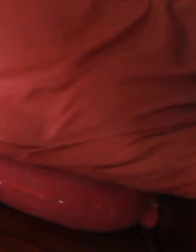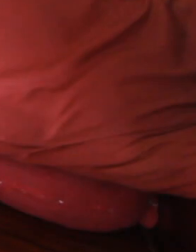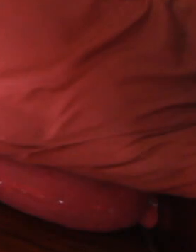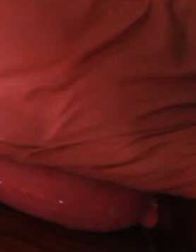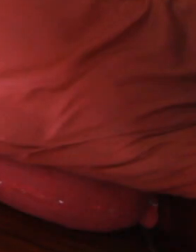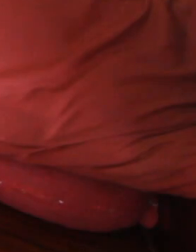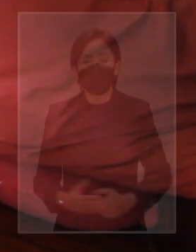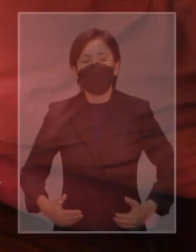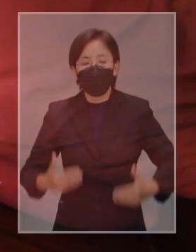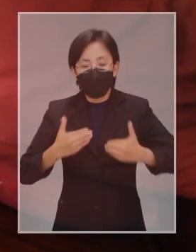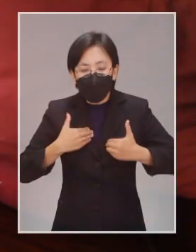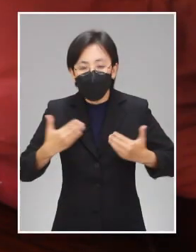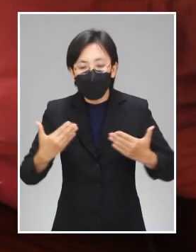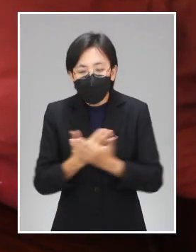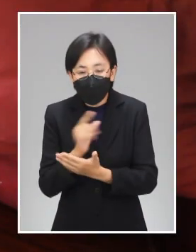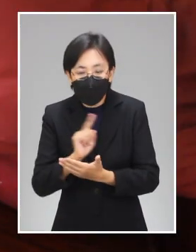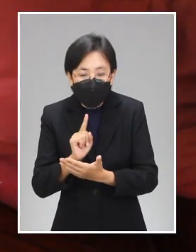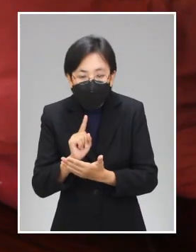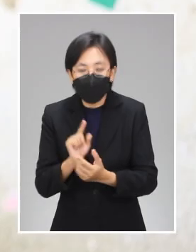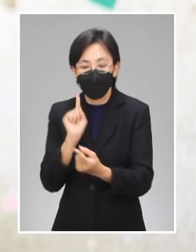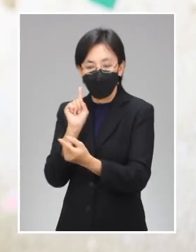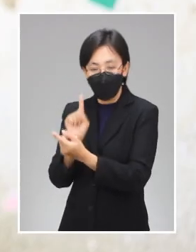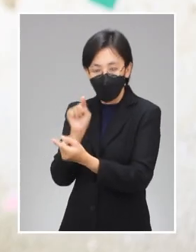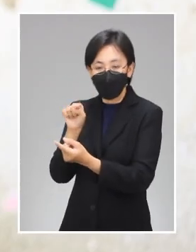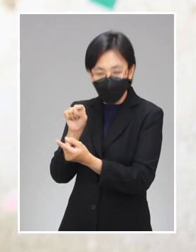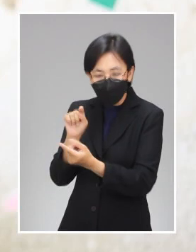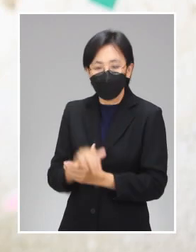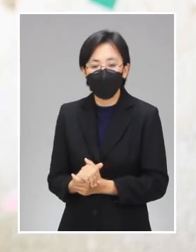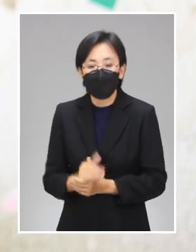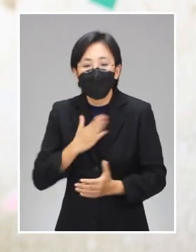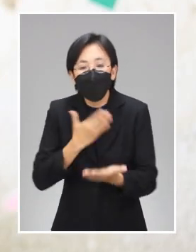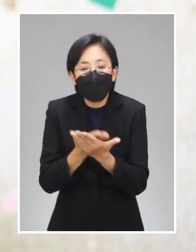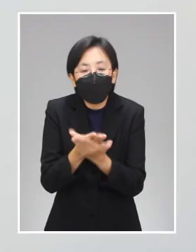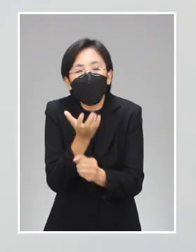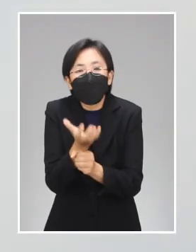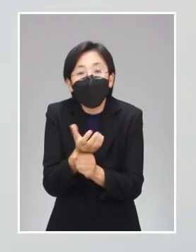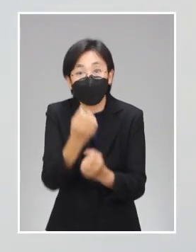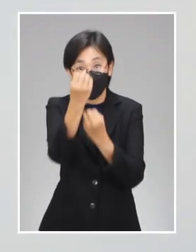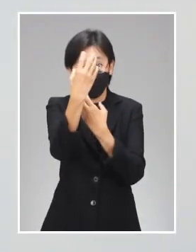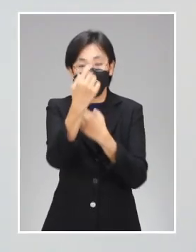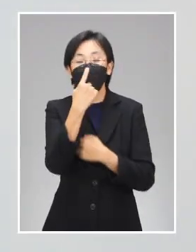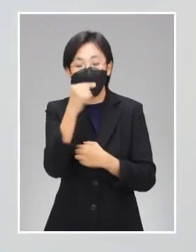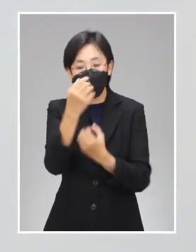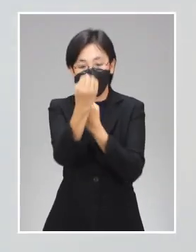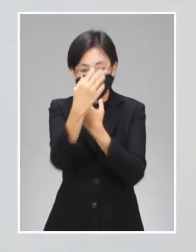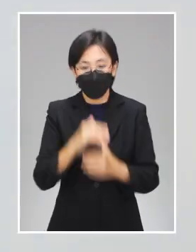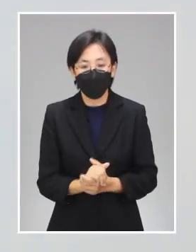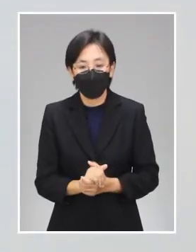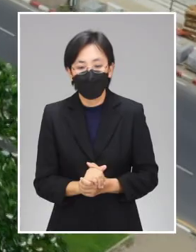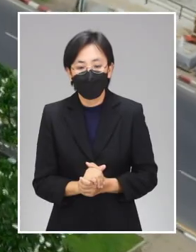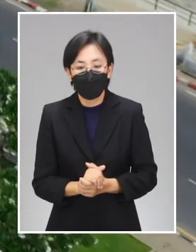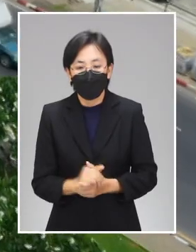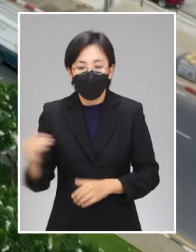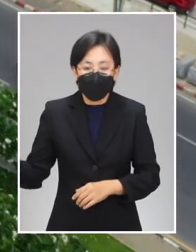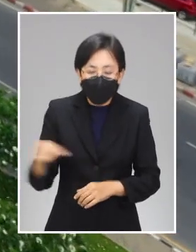จุดเปลี่ยนของผมก็คือได้มาเจอพี่เจี๊ยบนี่แหละครับแล้วเขาว่าผมนั่งขอไฟแดงอยู่แล้วก็เขาผ่านทีไรอ่ะเขาชอบ